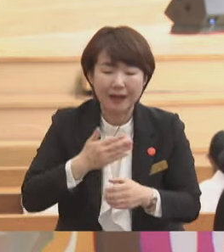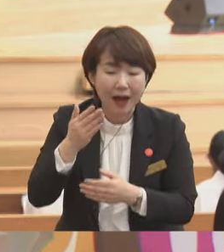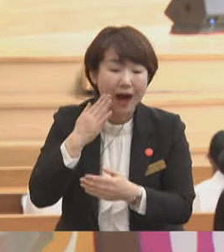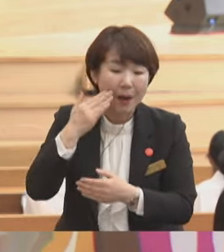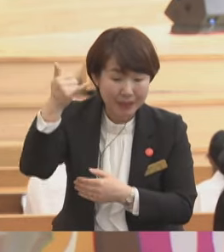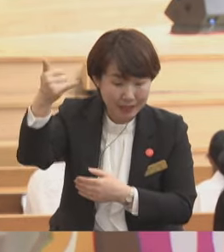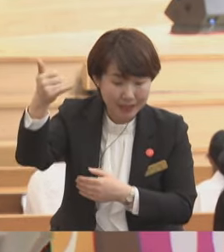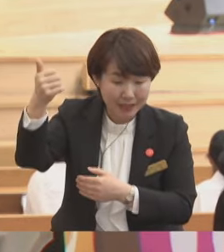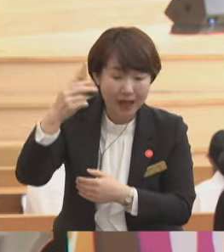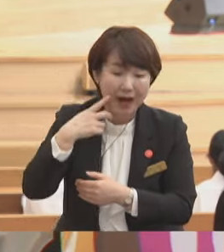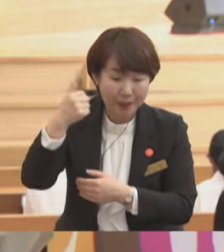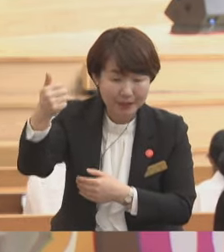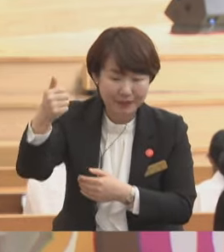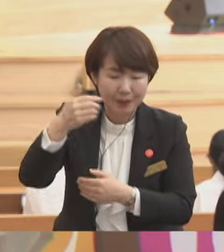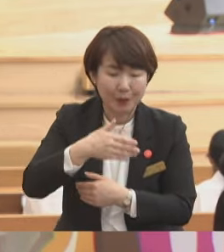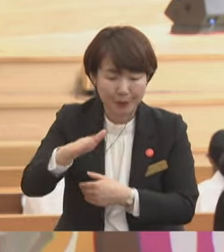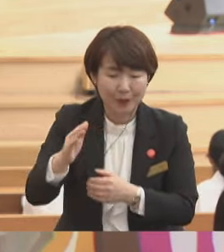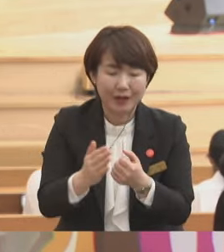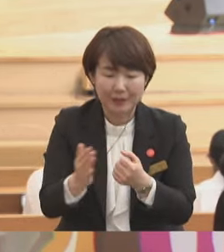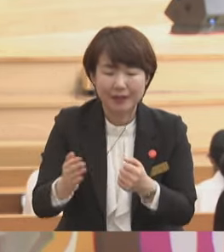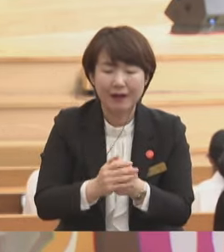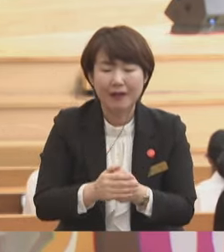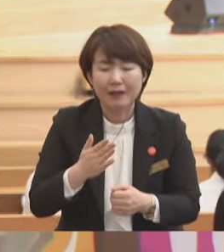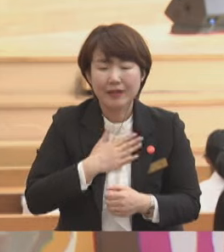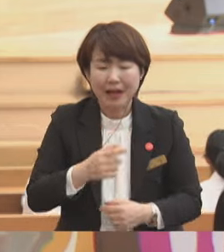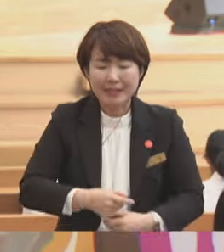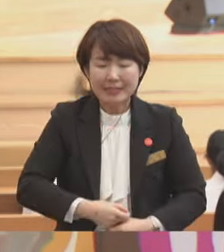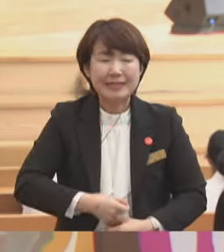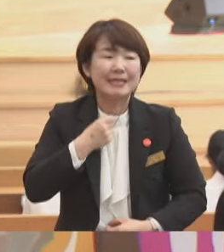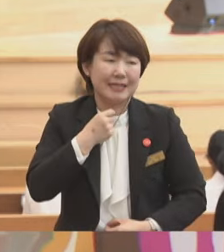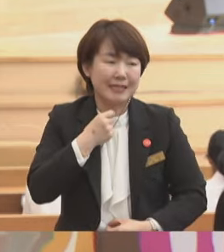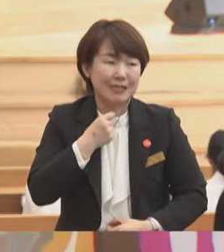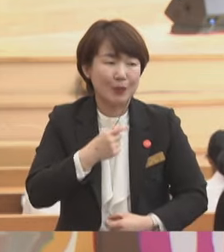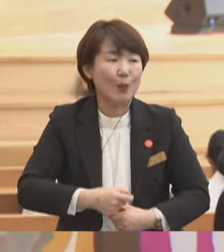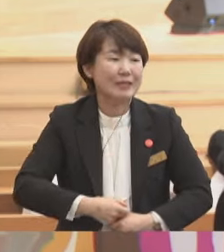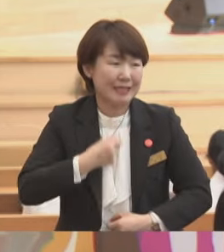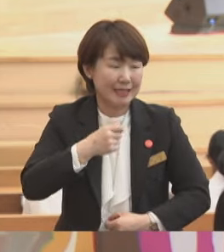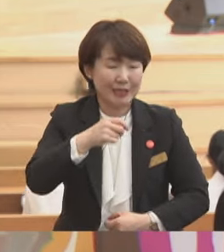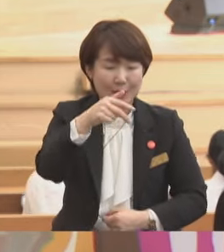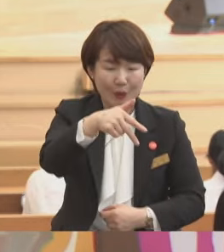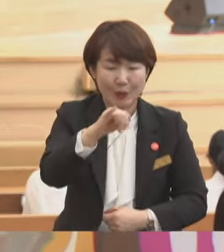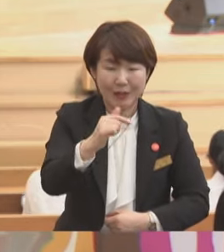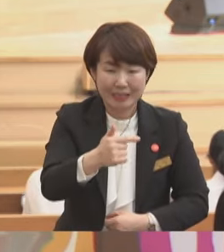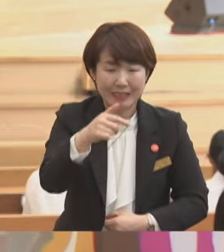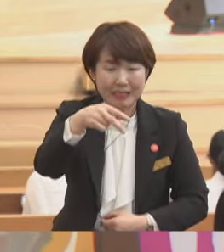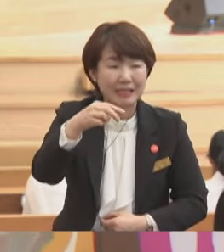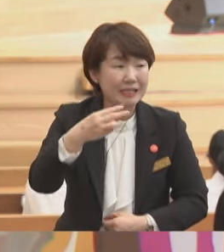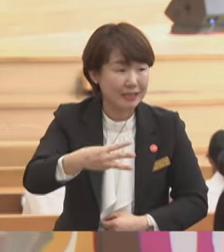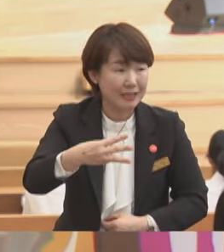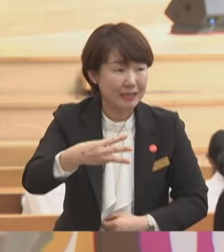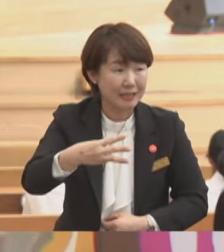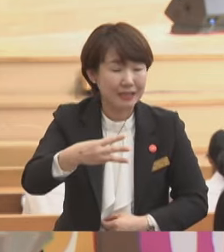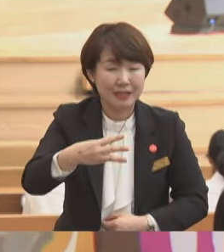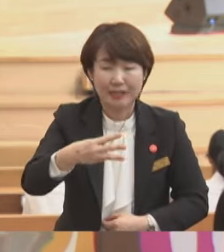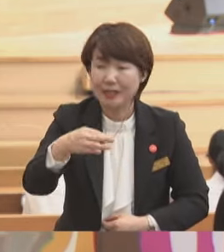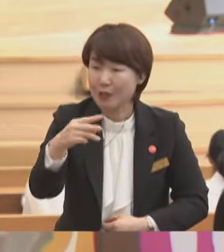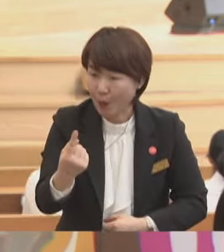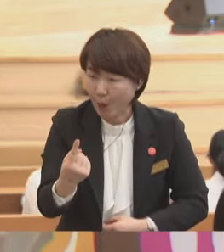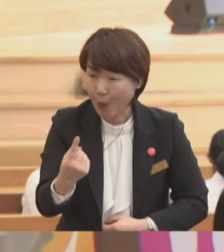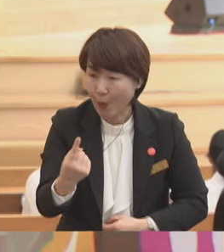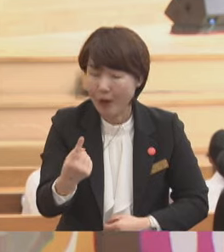감이라 우리 예수님이 내가 진실로 진실로 원로 이게 뭐예요 진실로 진실로 원어로